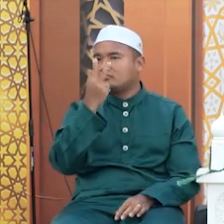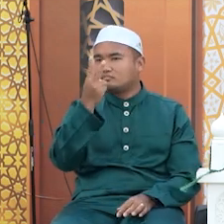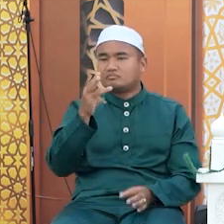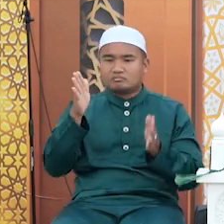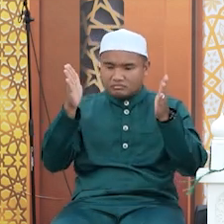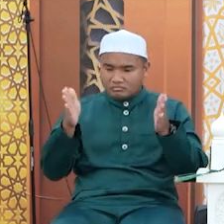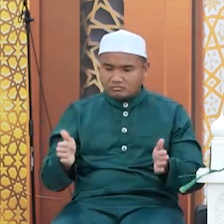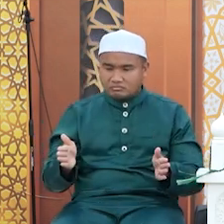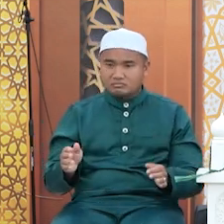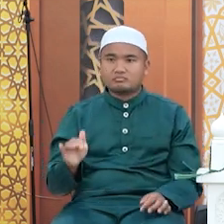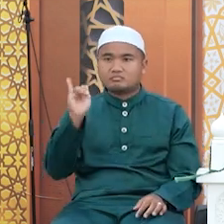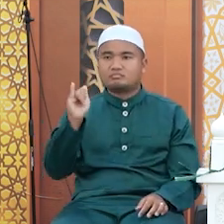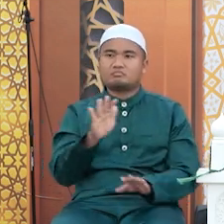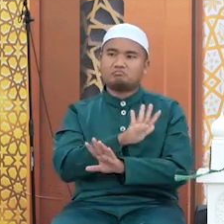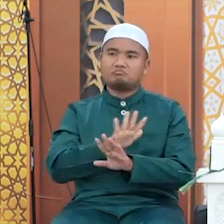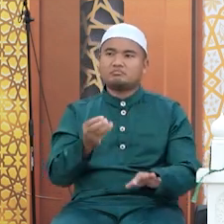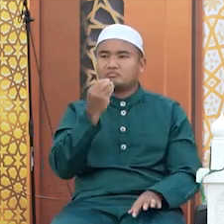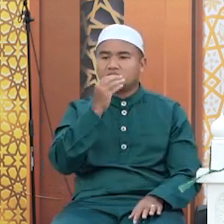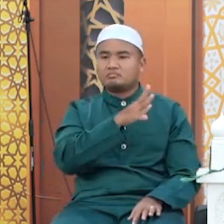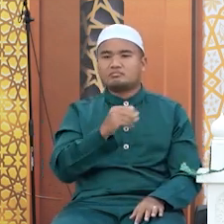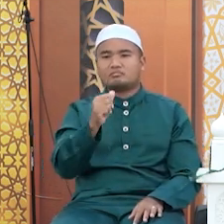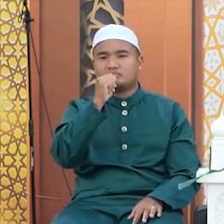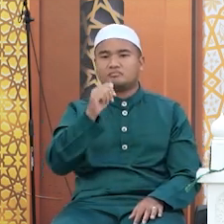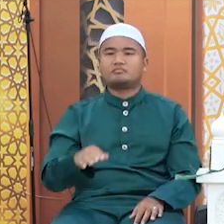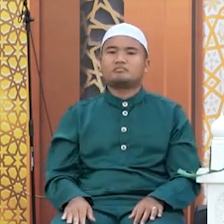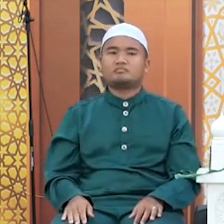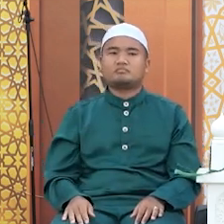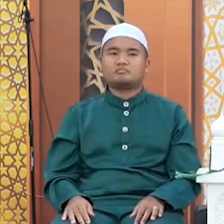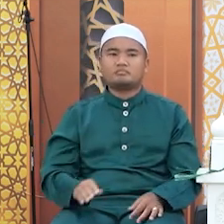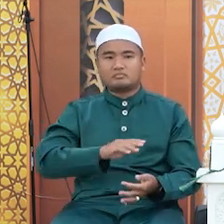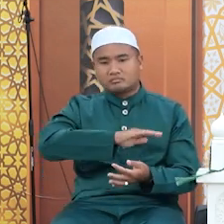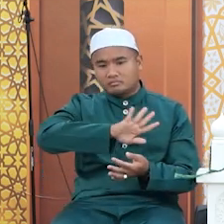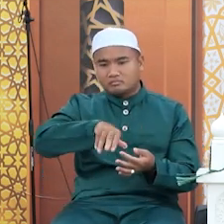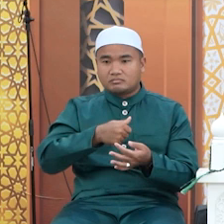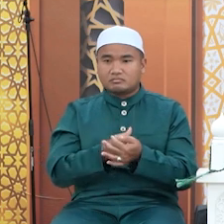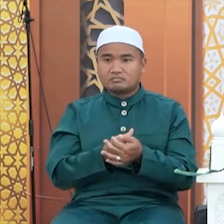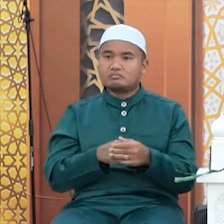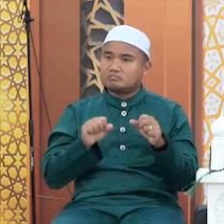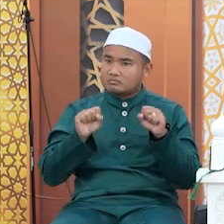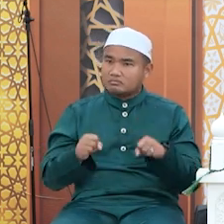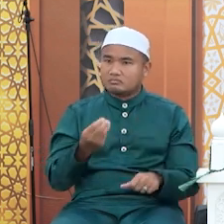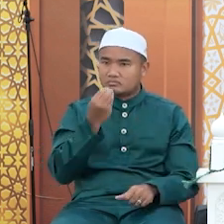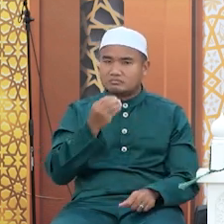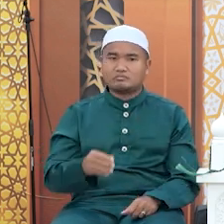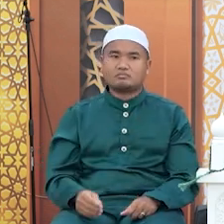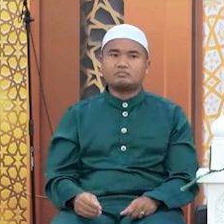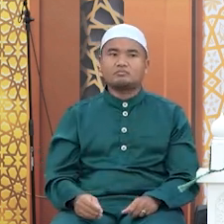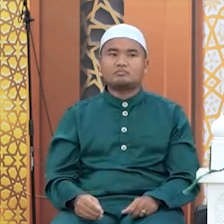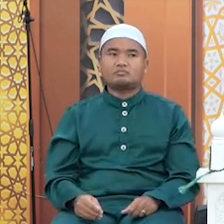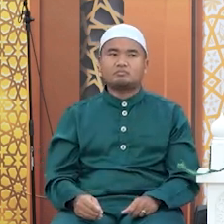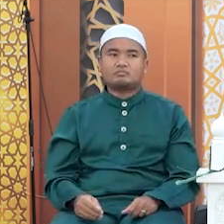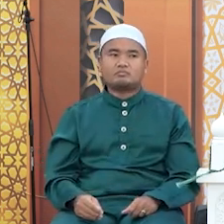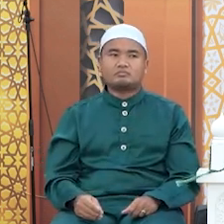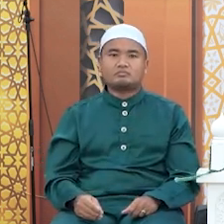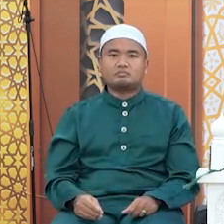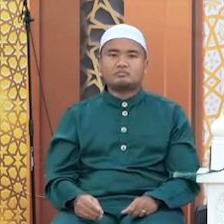minum, kederak setakat mana yang mampu kita. Kerana tenaga-tenaga pada ghalibnya